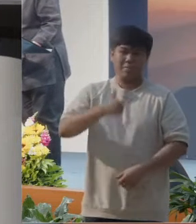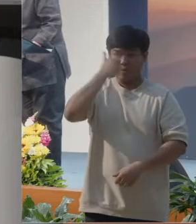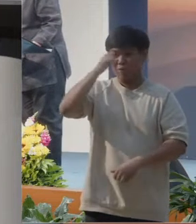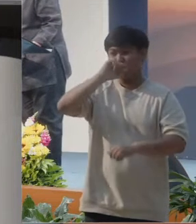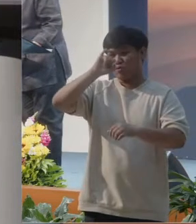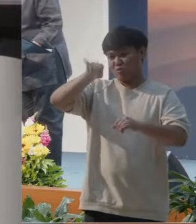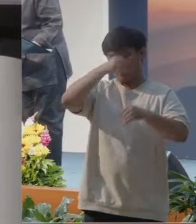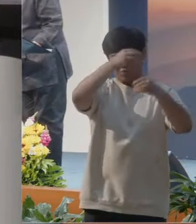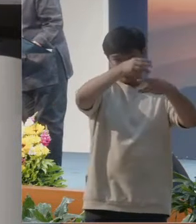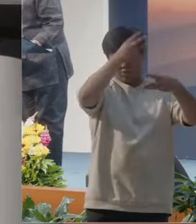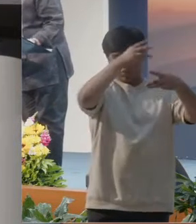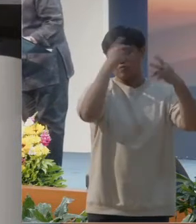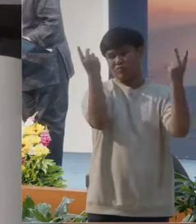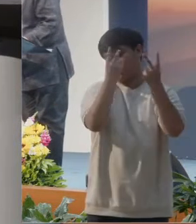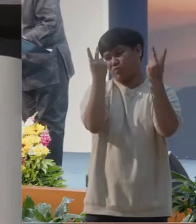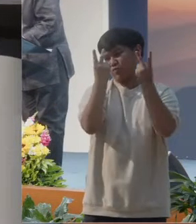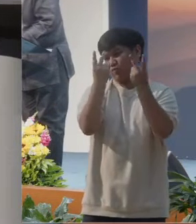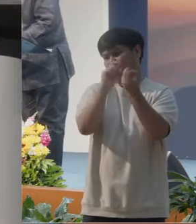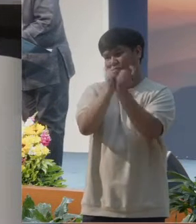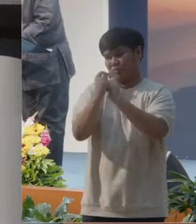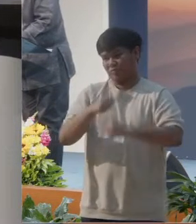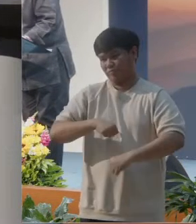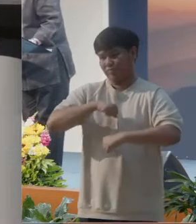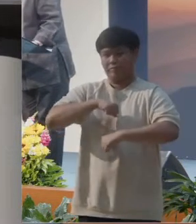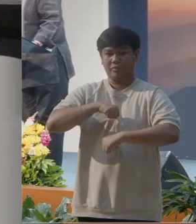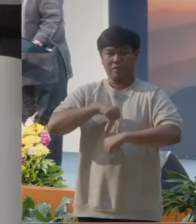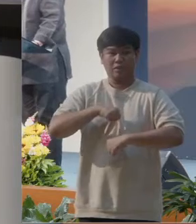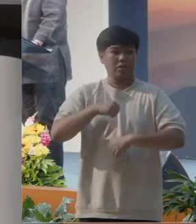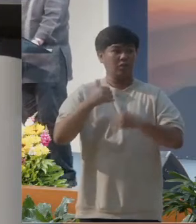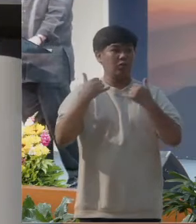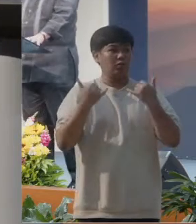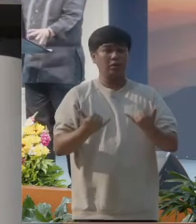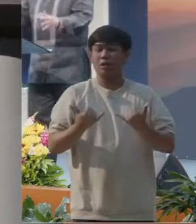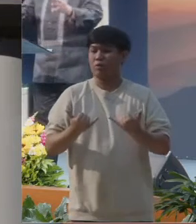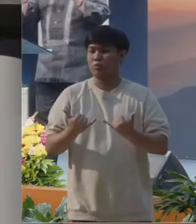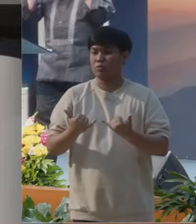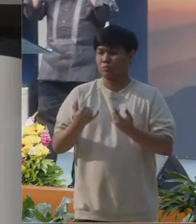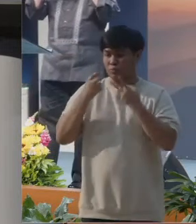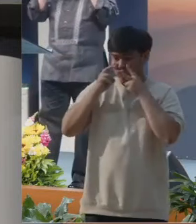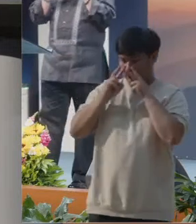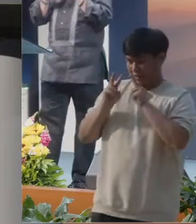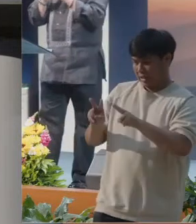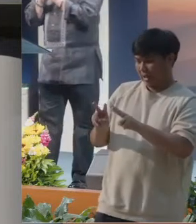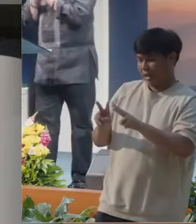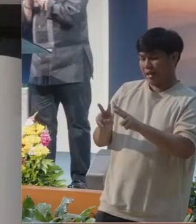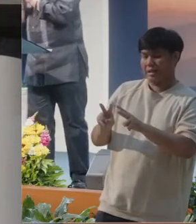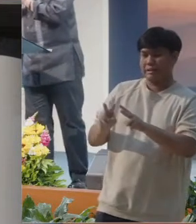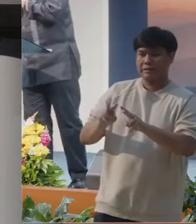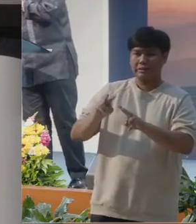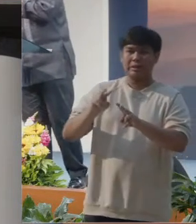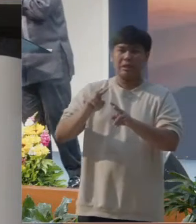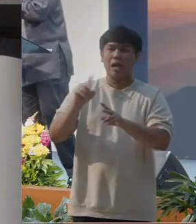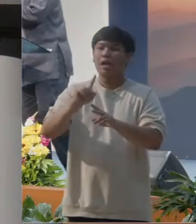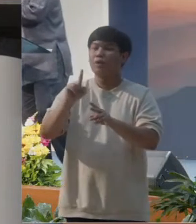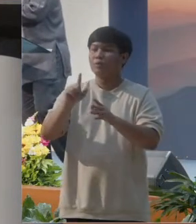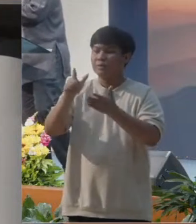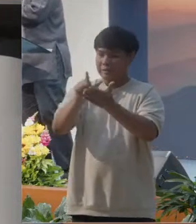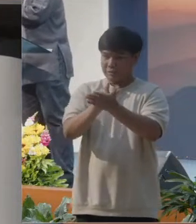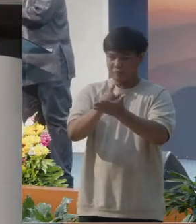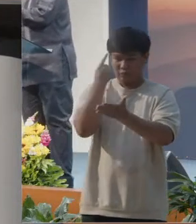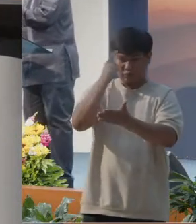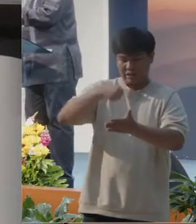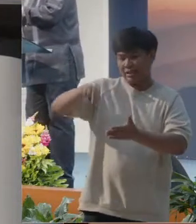tagumpay. Kaya nga po, makikita natin ang isang aral para sa atin.